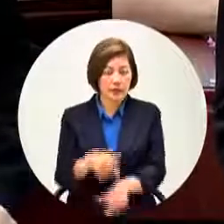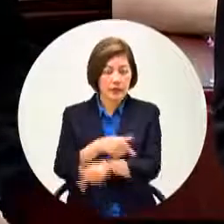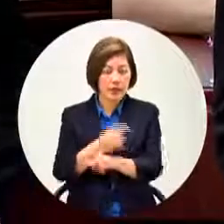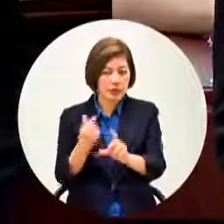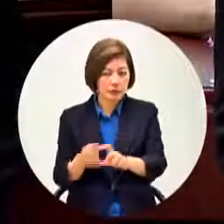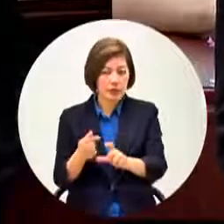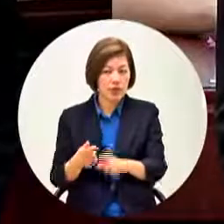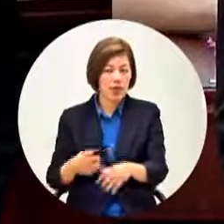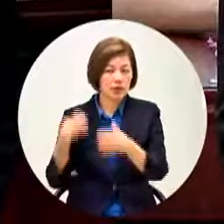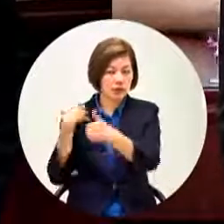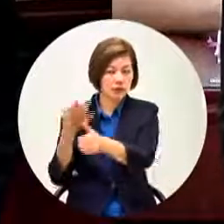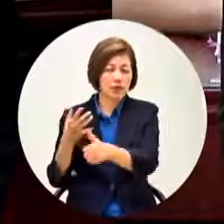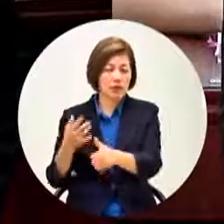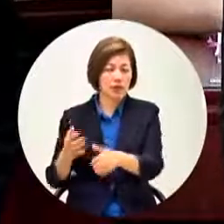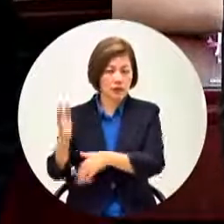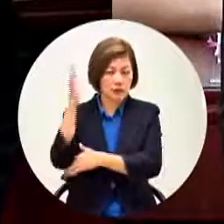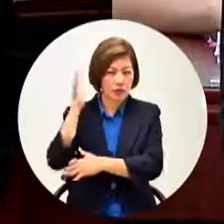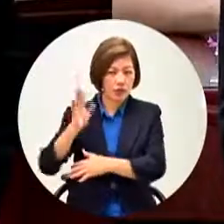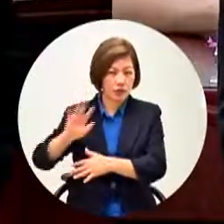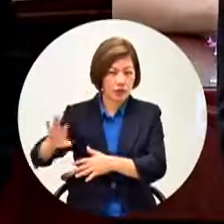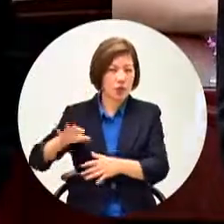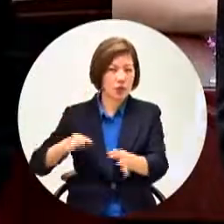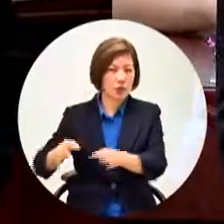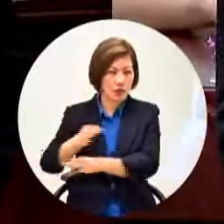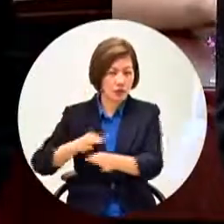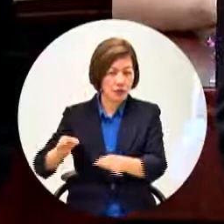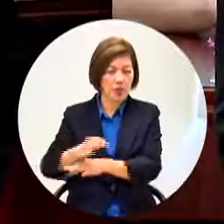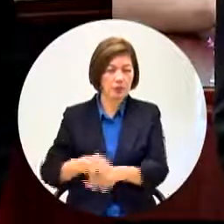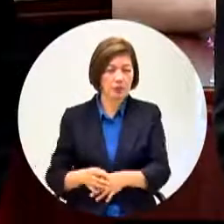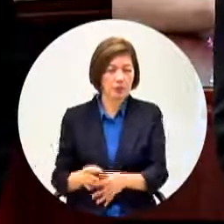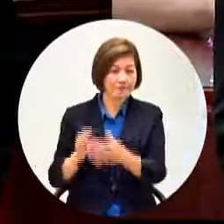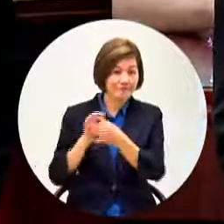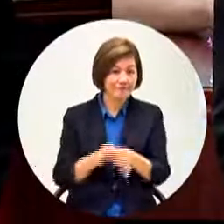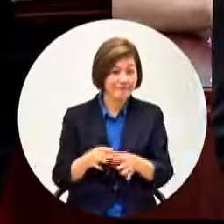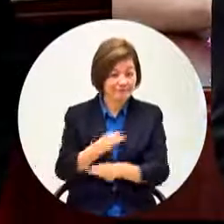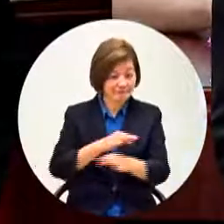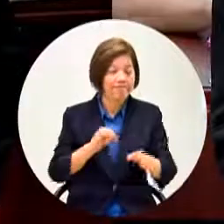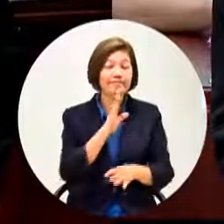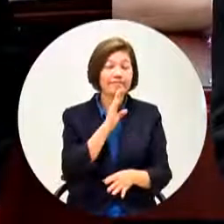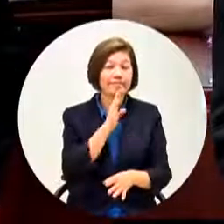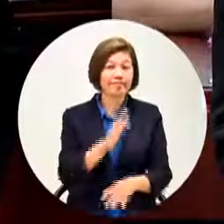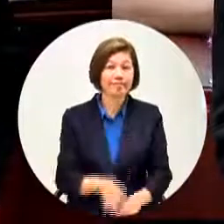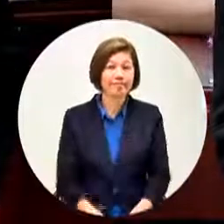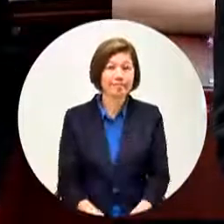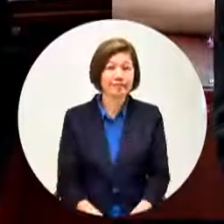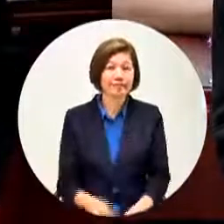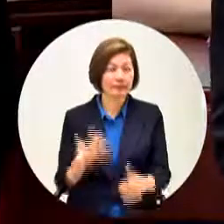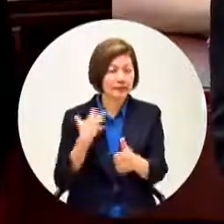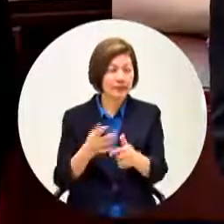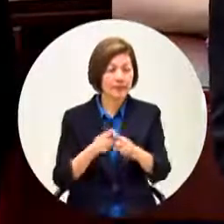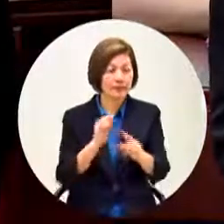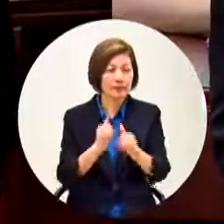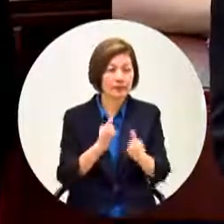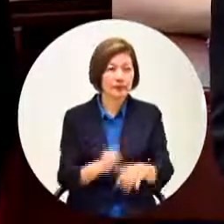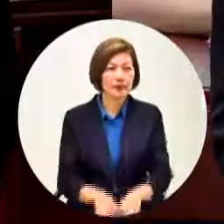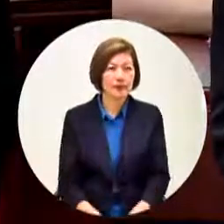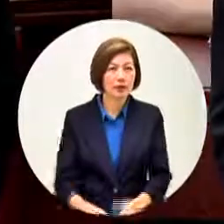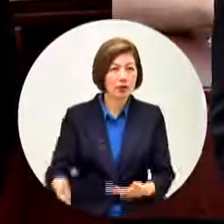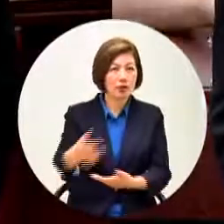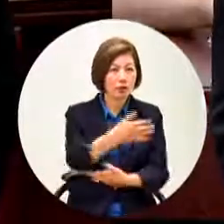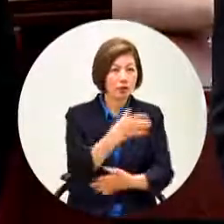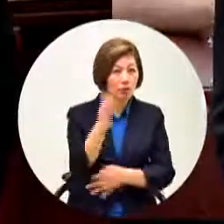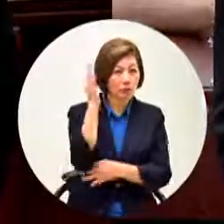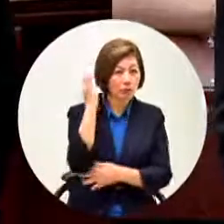营。 算有那要都继续要阁经营嘛？ 哎，对，民营化。 都未收当个公营，也未停路